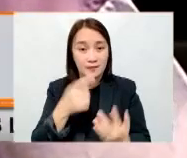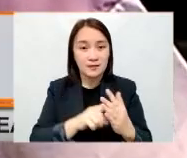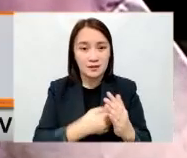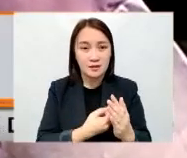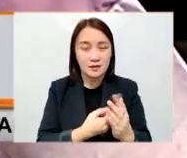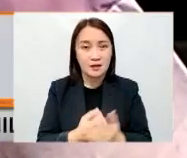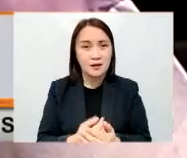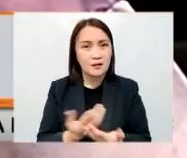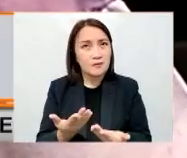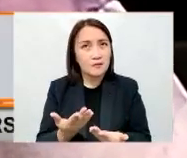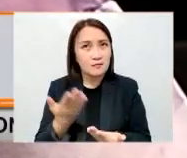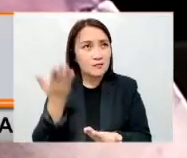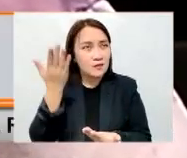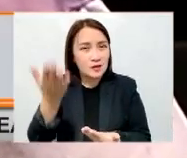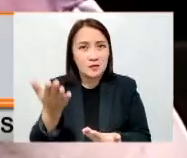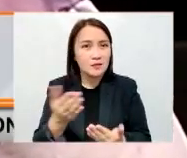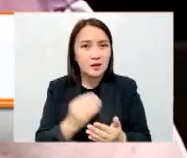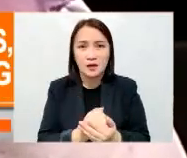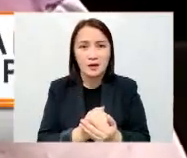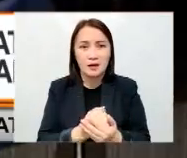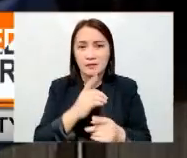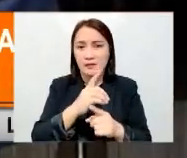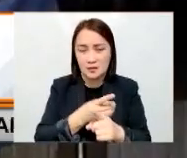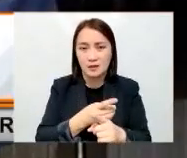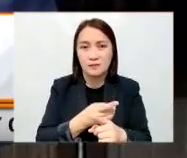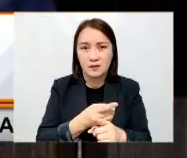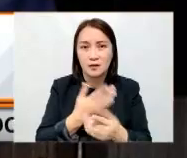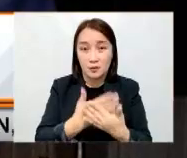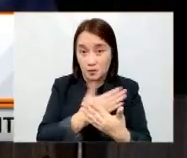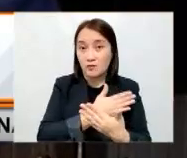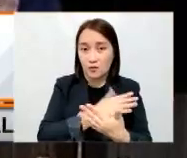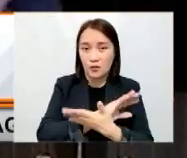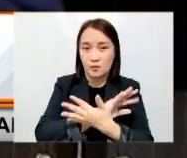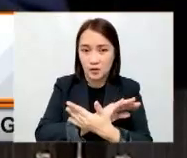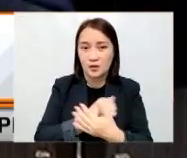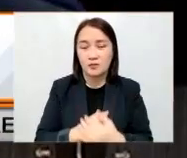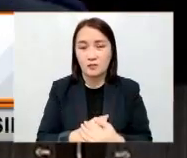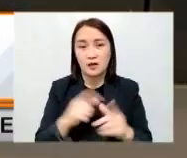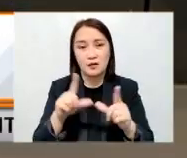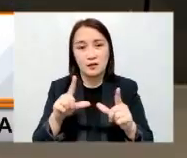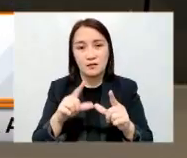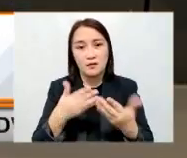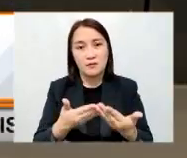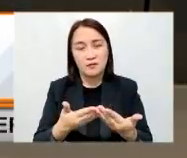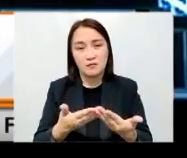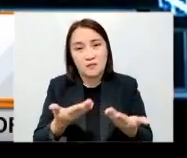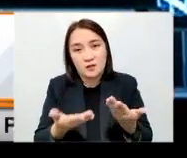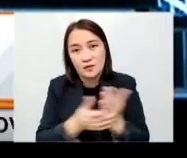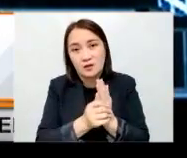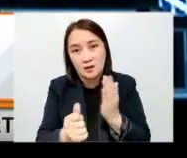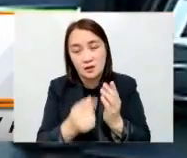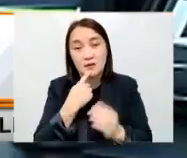we will be back to pre-pandemic levels. Pero ayon sa isang eksperto, kahit pa nawala na ang banta ng